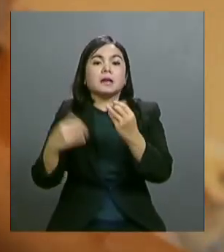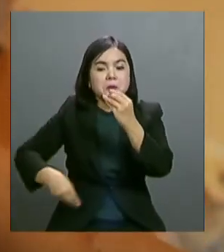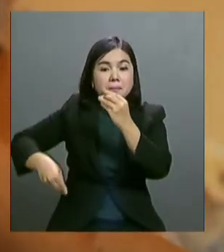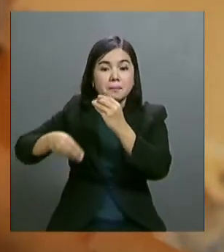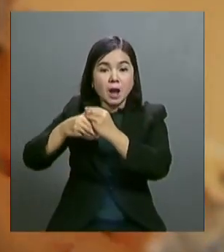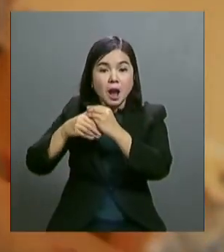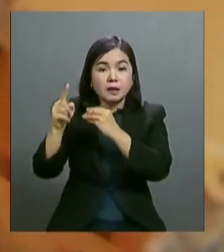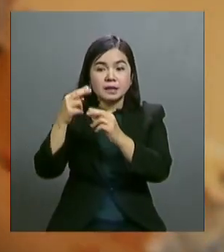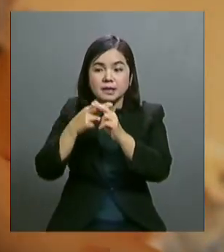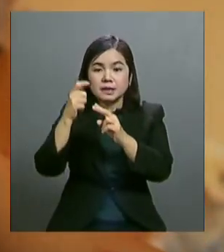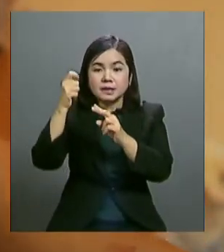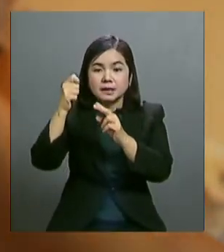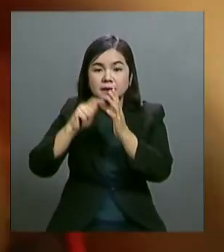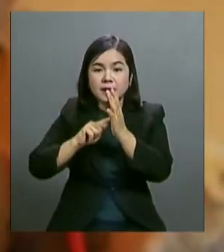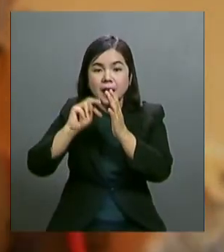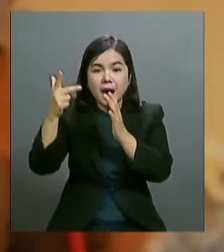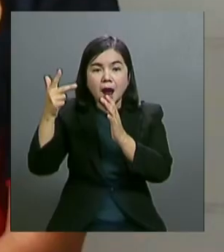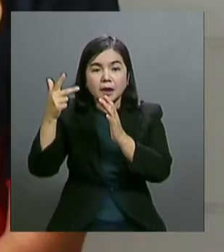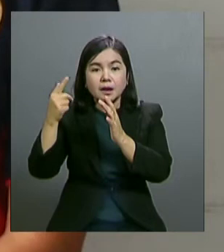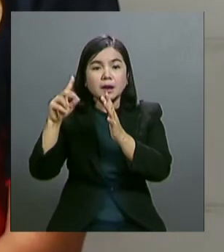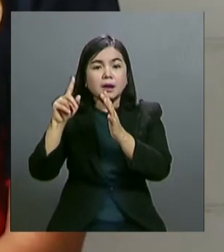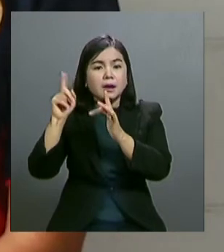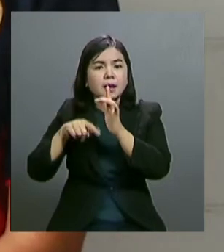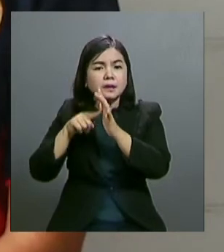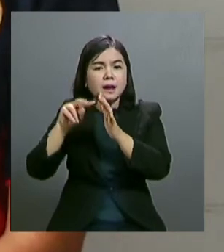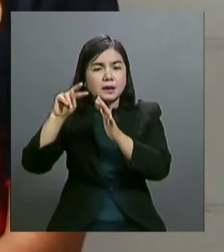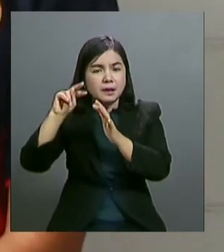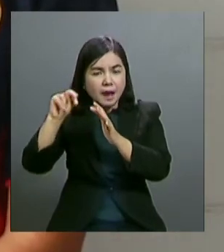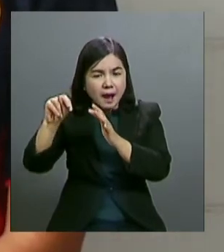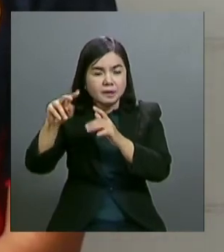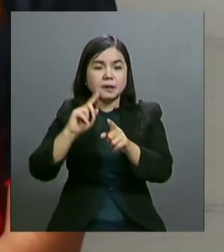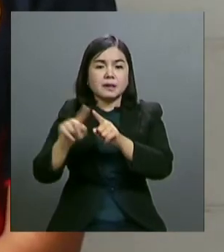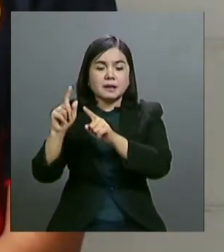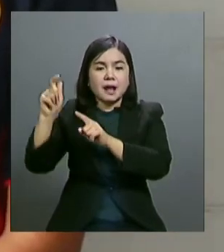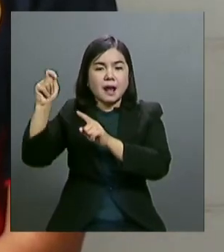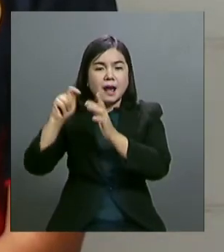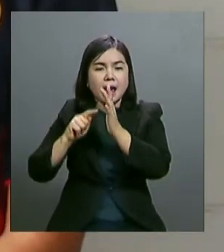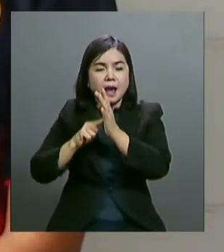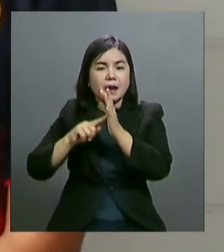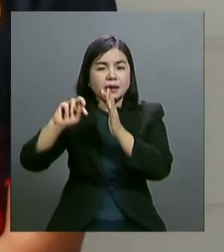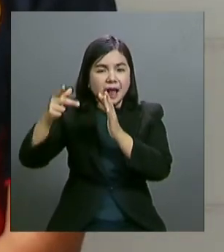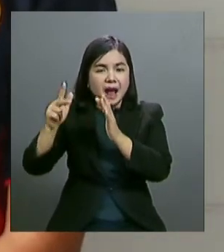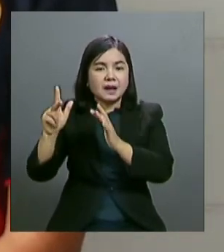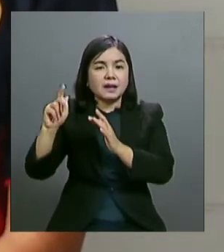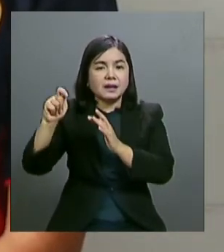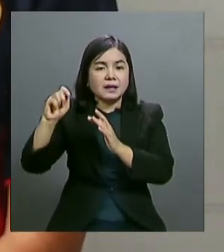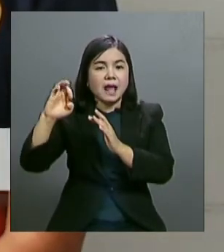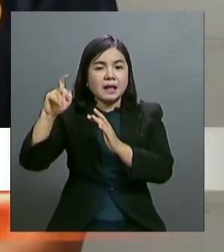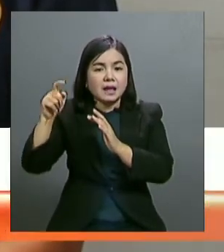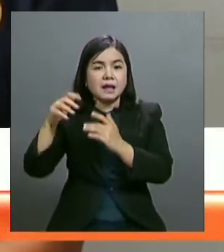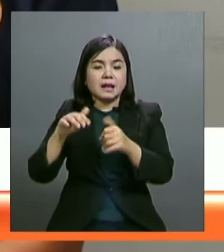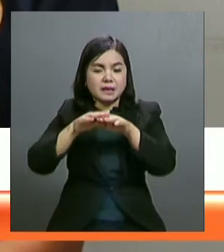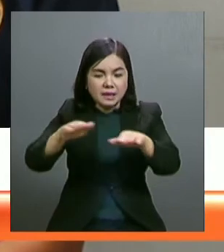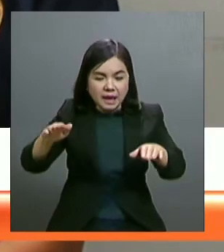อังคานกับอังโถขึ้นมานะคะอังอีเนี่ยใช้เฉพาะในช่วงที่เด็กครบ